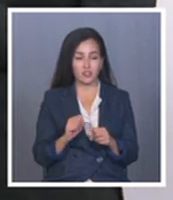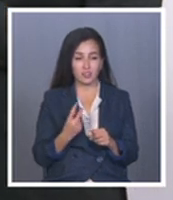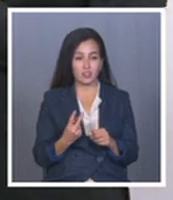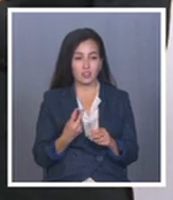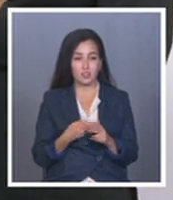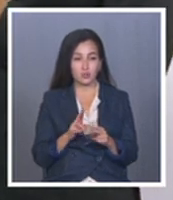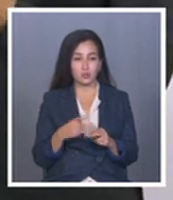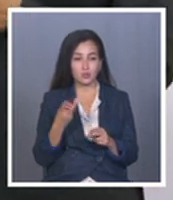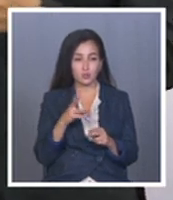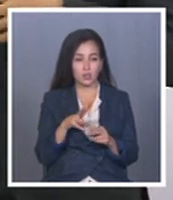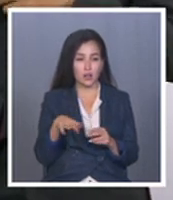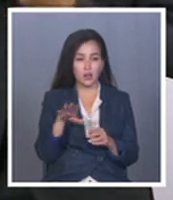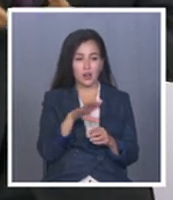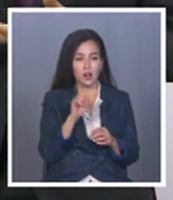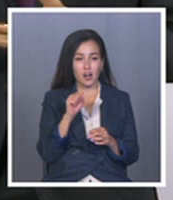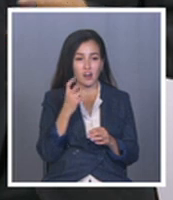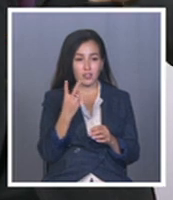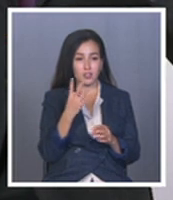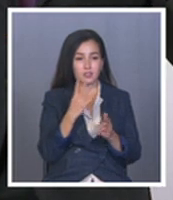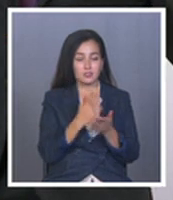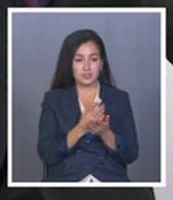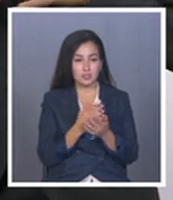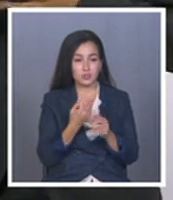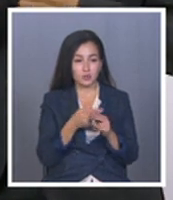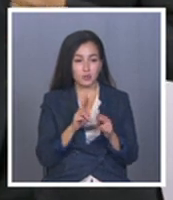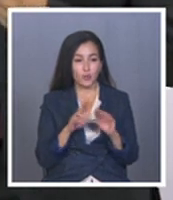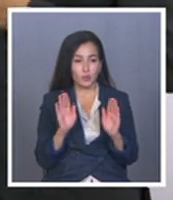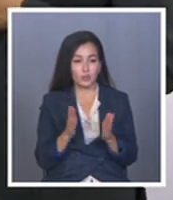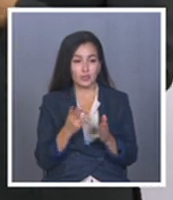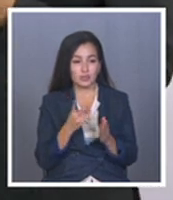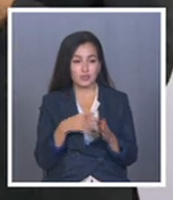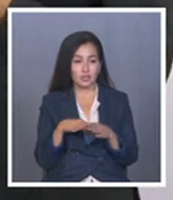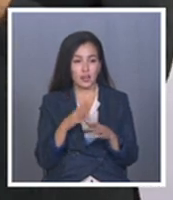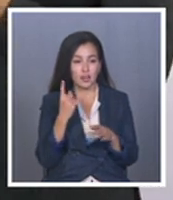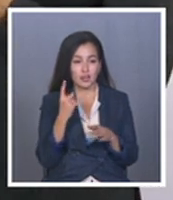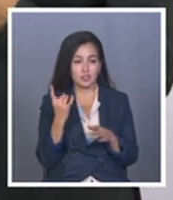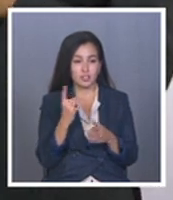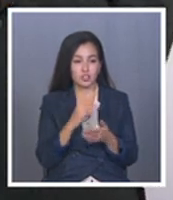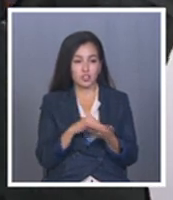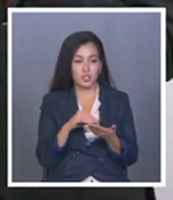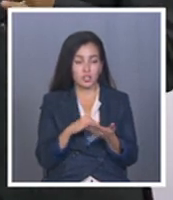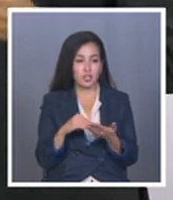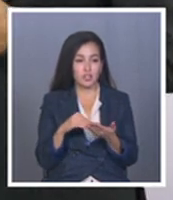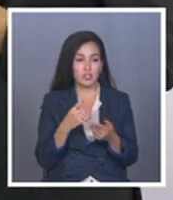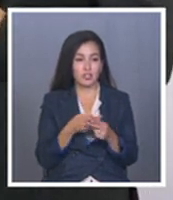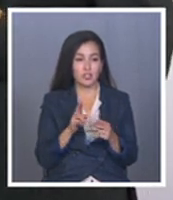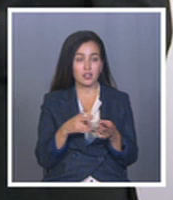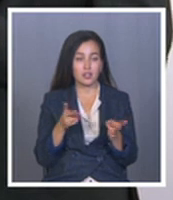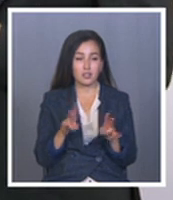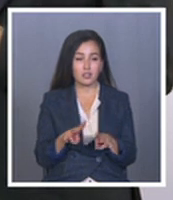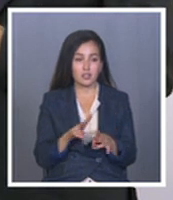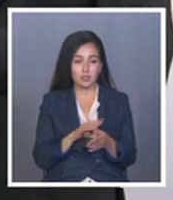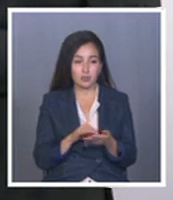бөлшектің 3-уінің де бөлімі а квадрат болғандықтан, оларды ортақ бөлім ретінде бір рет жазып, алымдарды сол күйінше қалдырамыз.